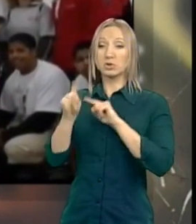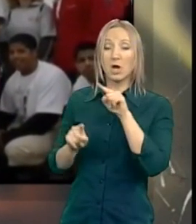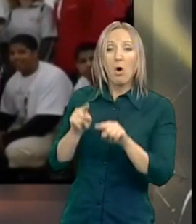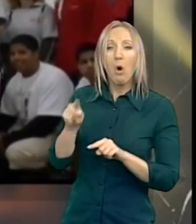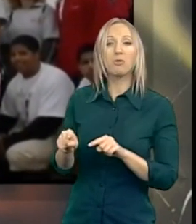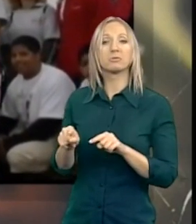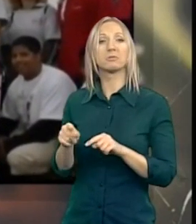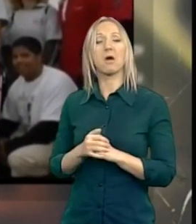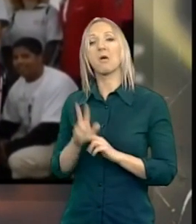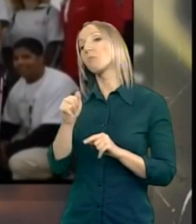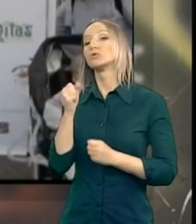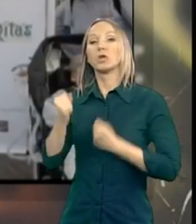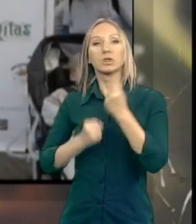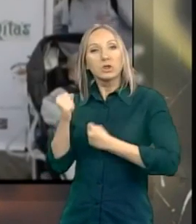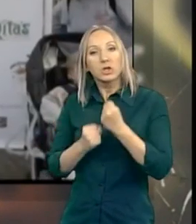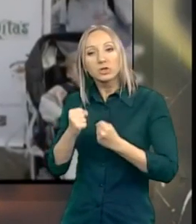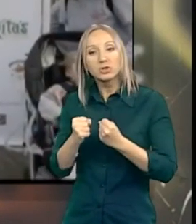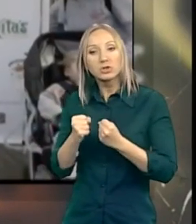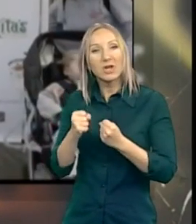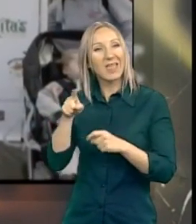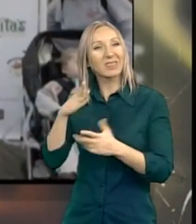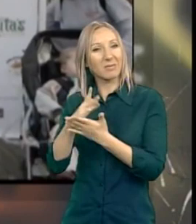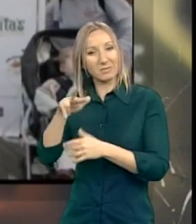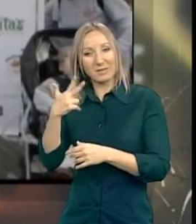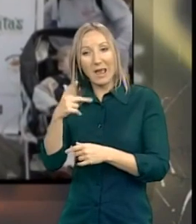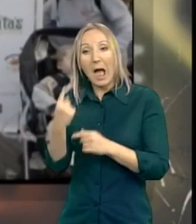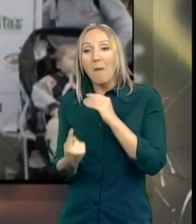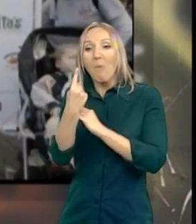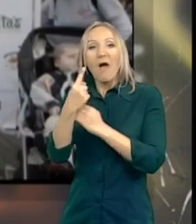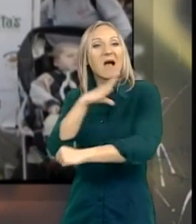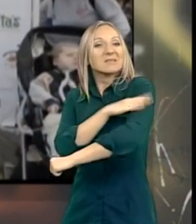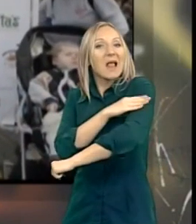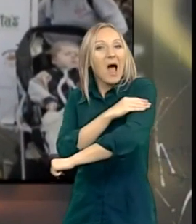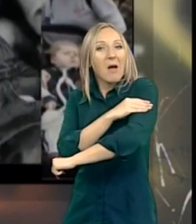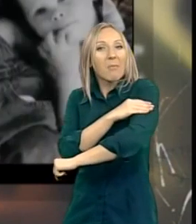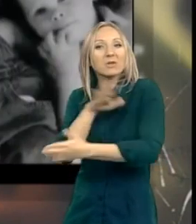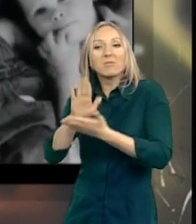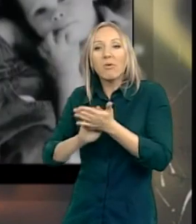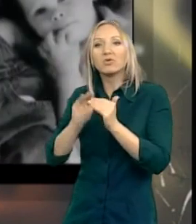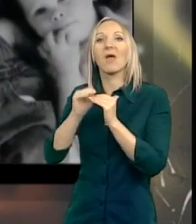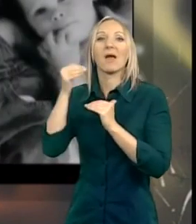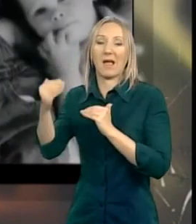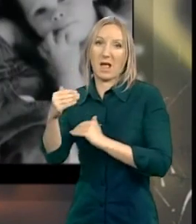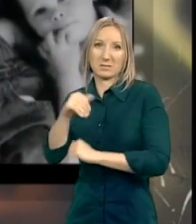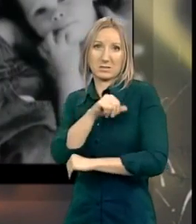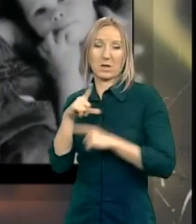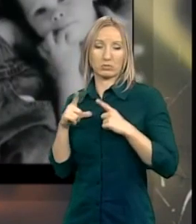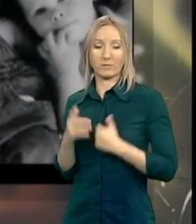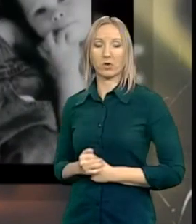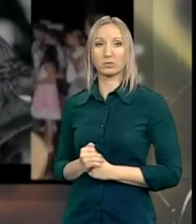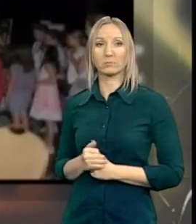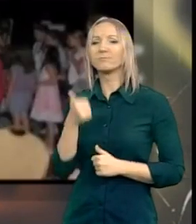hoda, da trči i tako dalje i da tek pojava slabosti kreće kasnije. Šta je važno